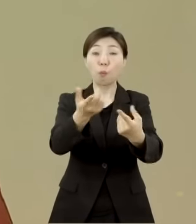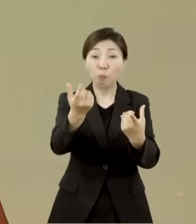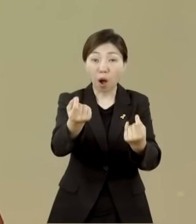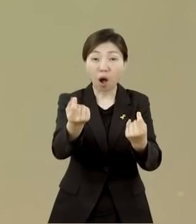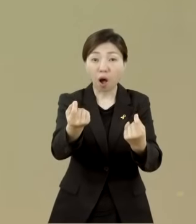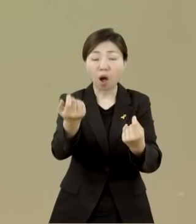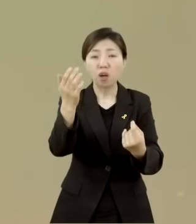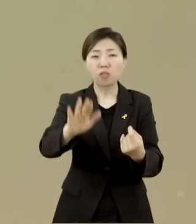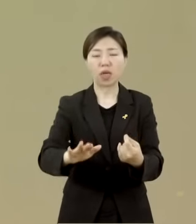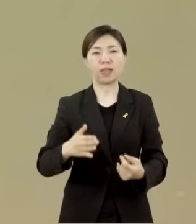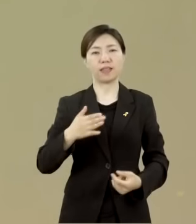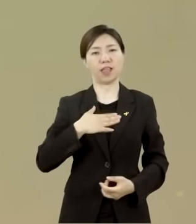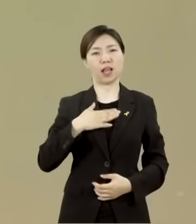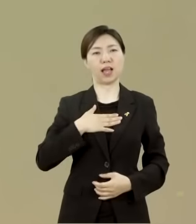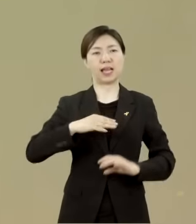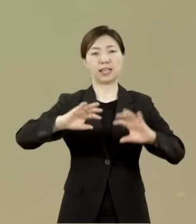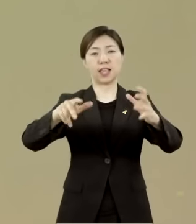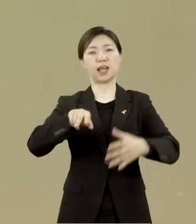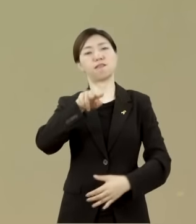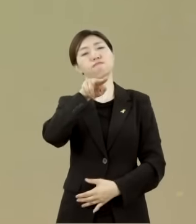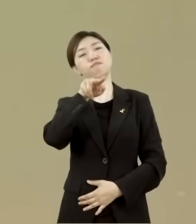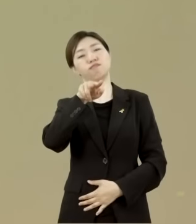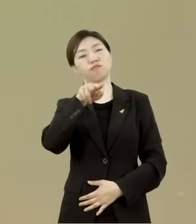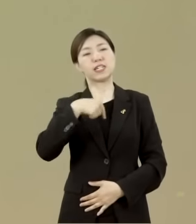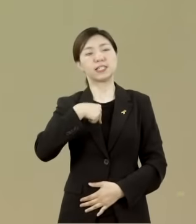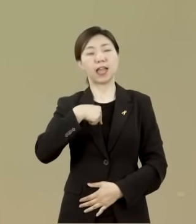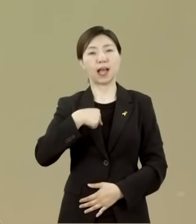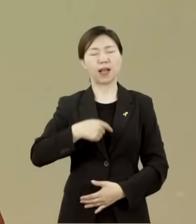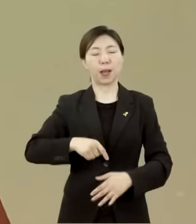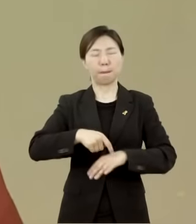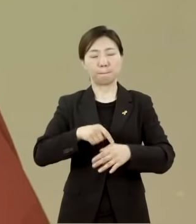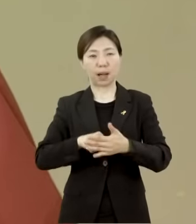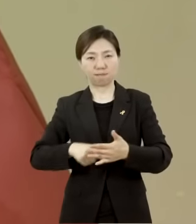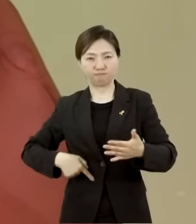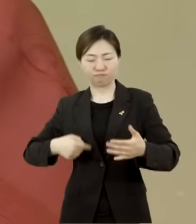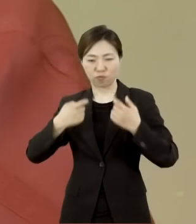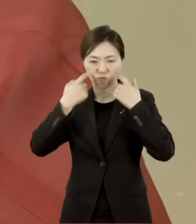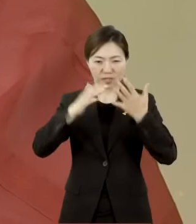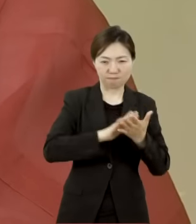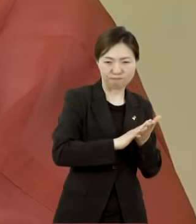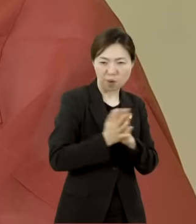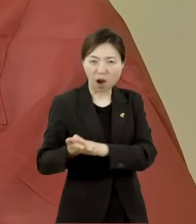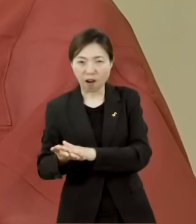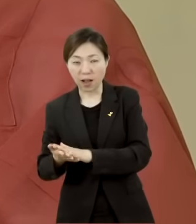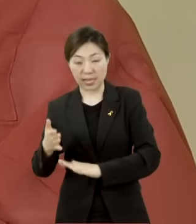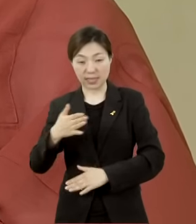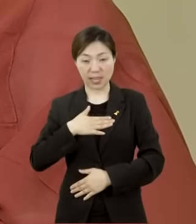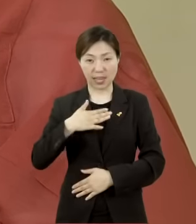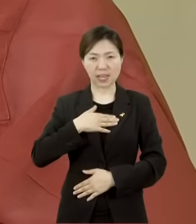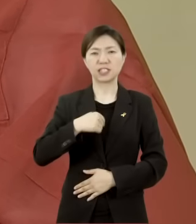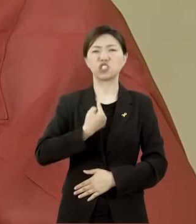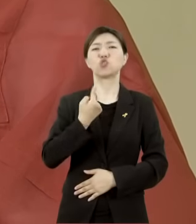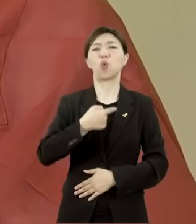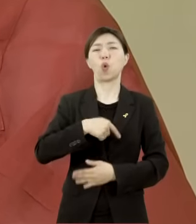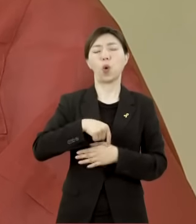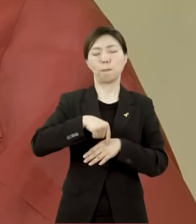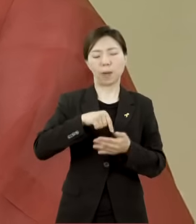그대로고 세상도 그대론데 세상을 바라보는 내 마음의 차원이